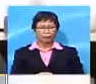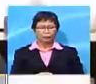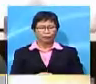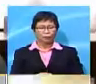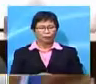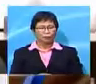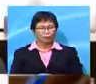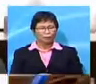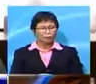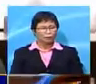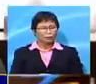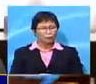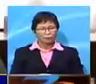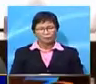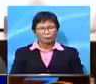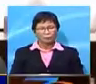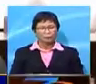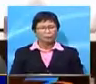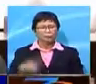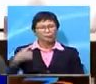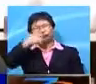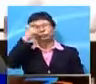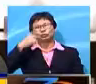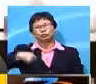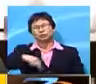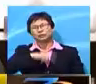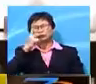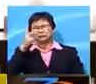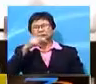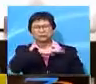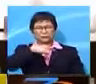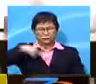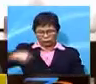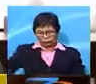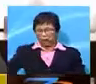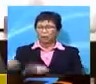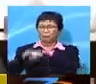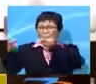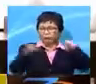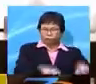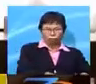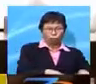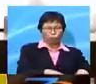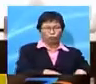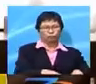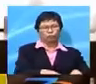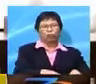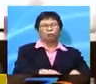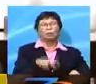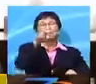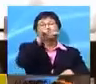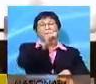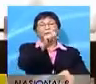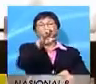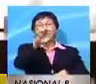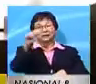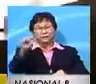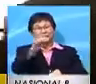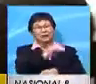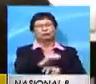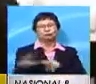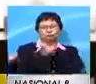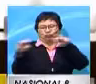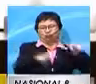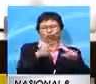We see currently because of also a shift from China away from into Southeast Asia and preferably to Malaysia because of